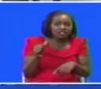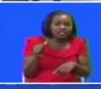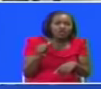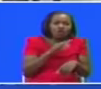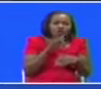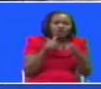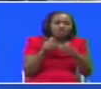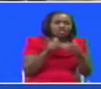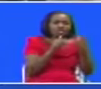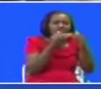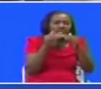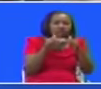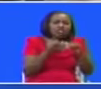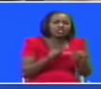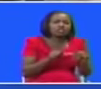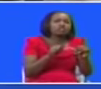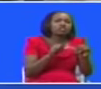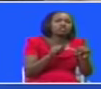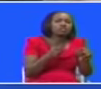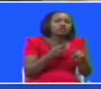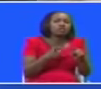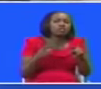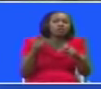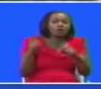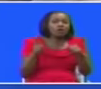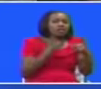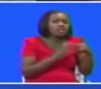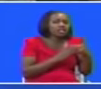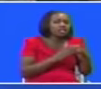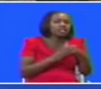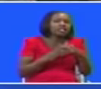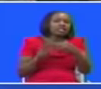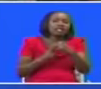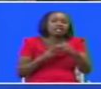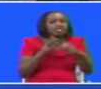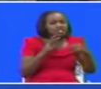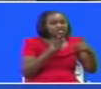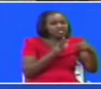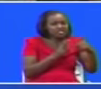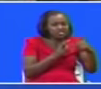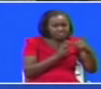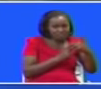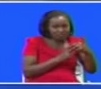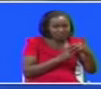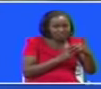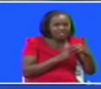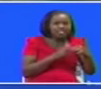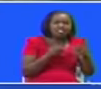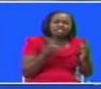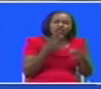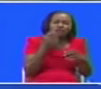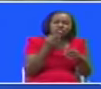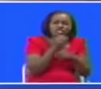wamefikia kiwango ya kuwa umeendelea. Lakini 1997 mpaka sasa ni miaka 20 tuseme. Hiyo devolution ambayo imetokezea wakati